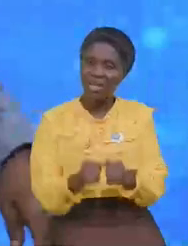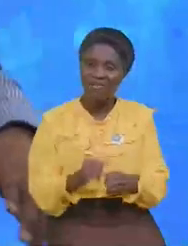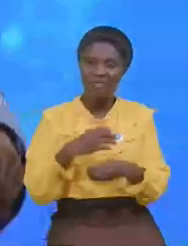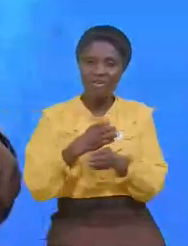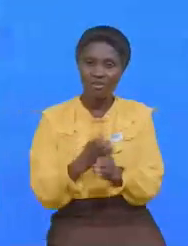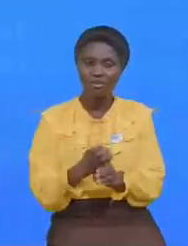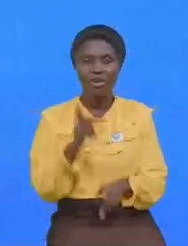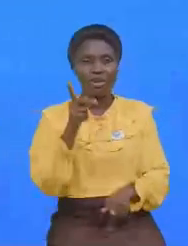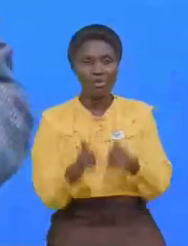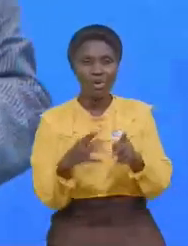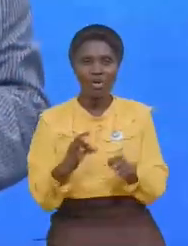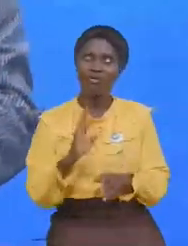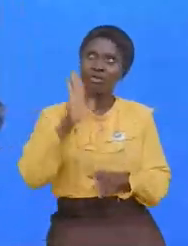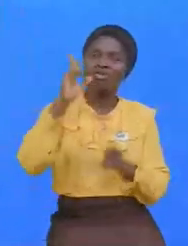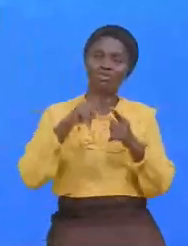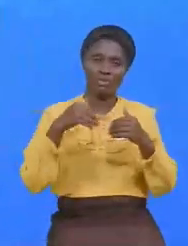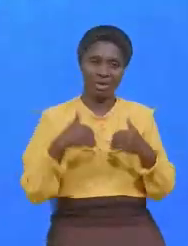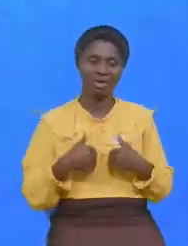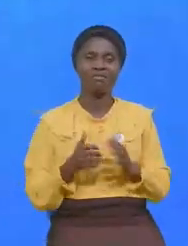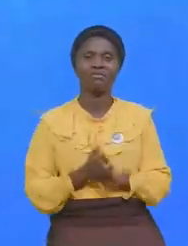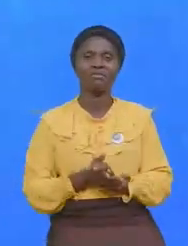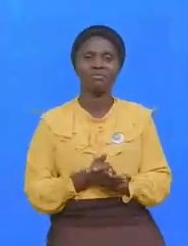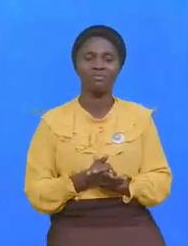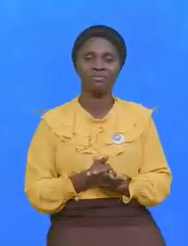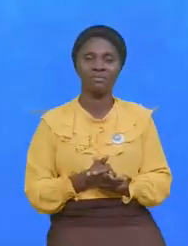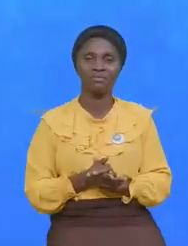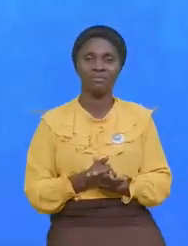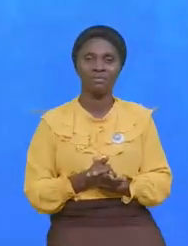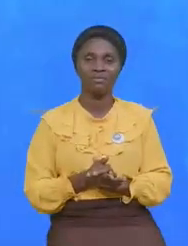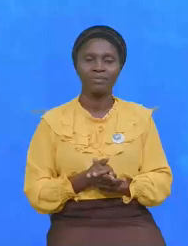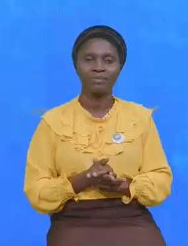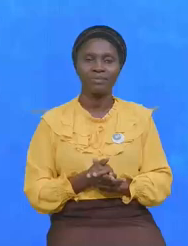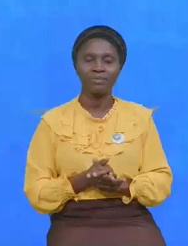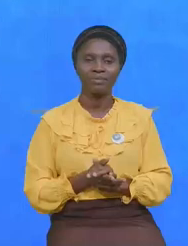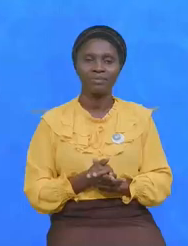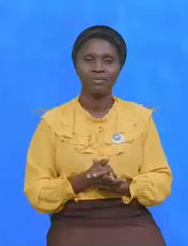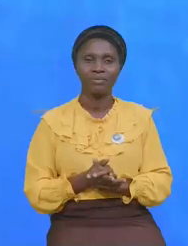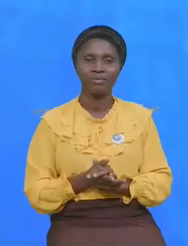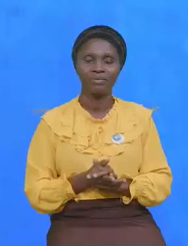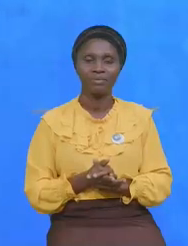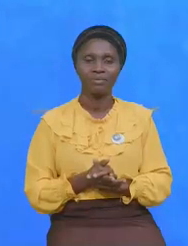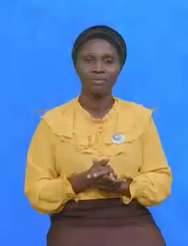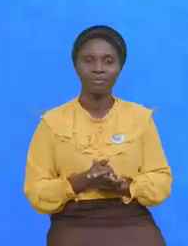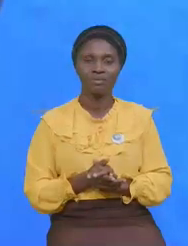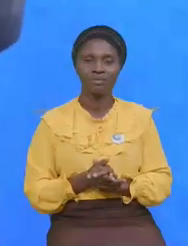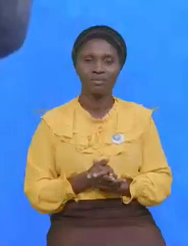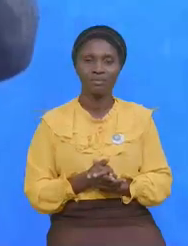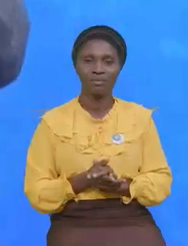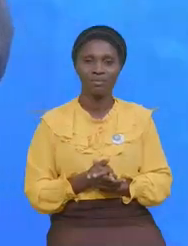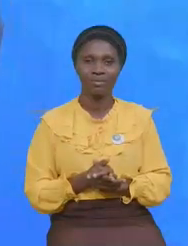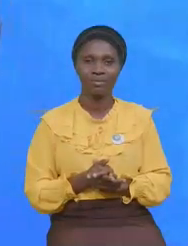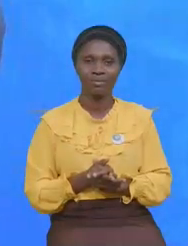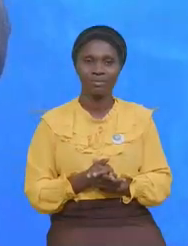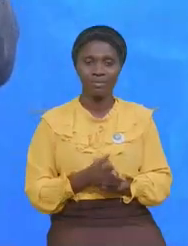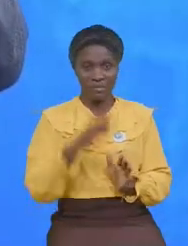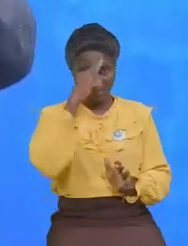Alors que Dieu veut que chaque créature ait cette satisfaction. Et il est